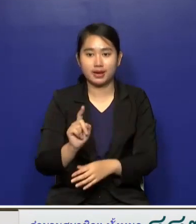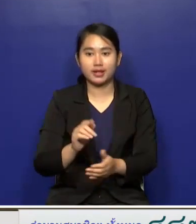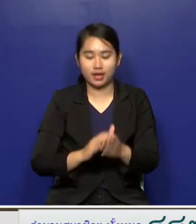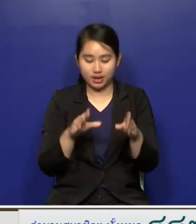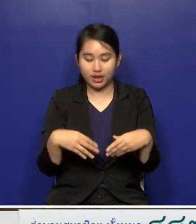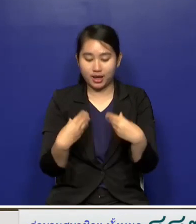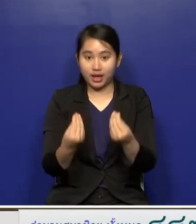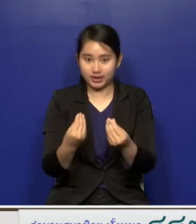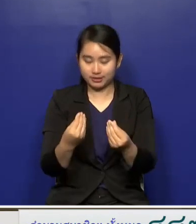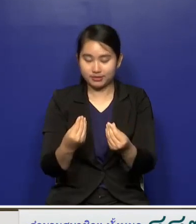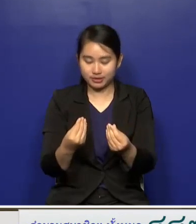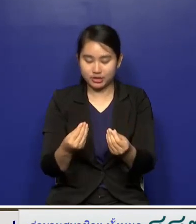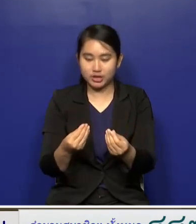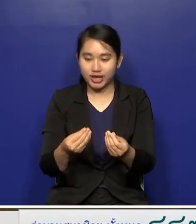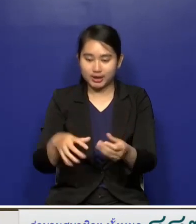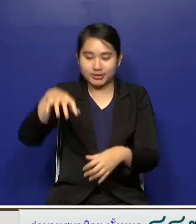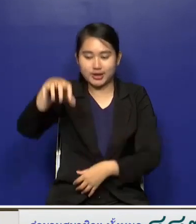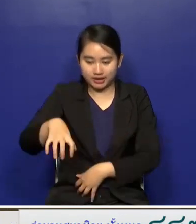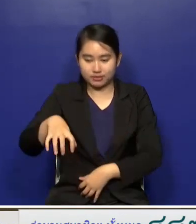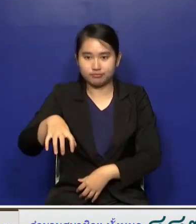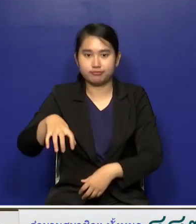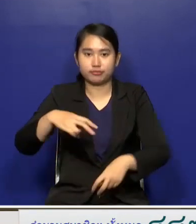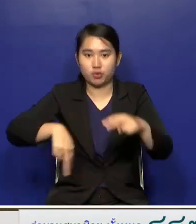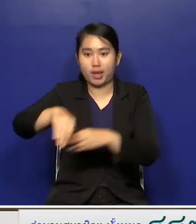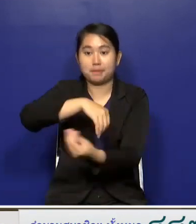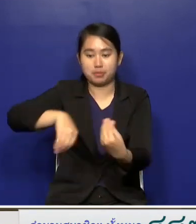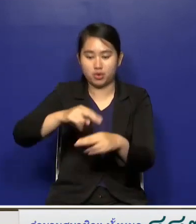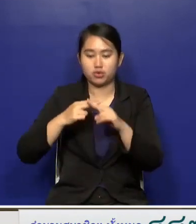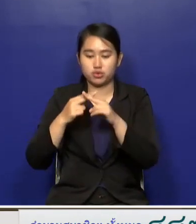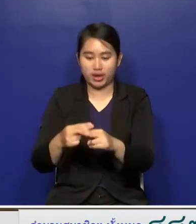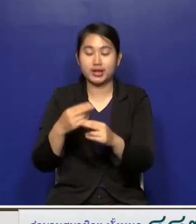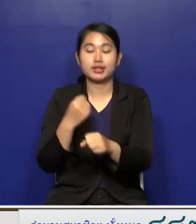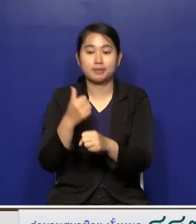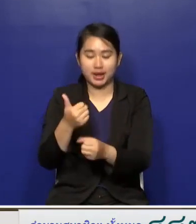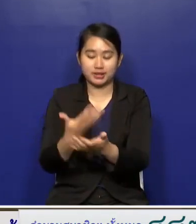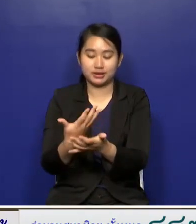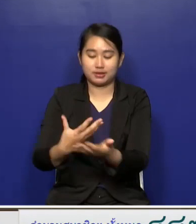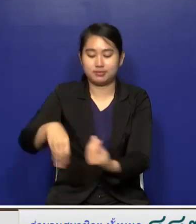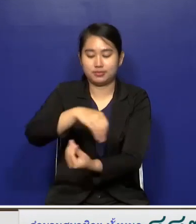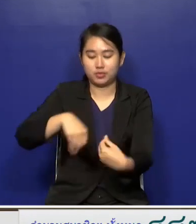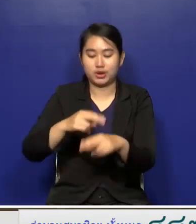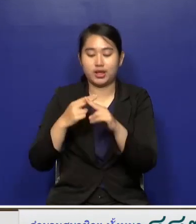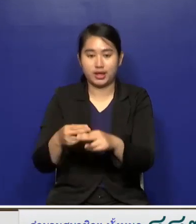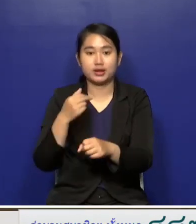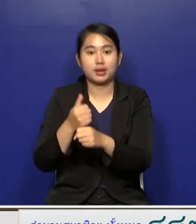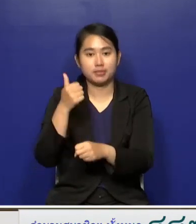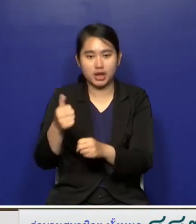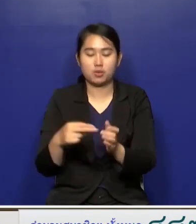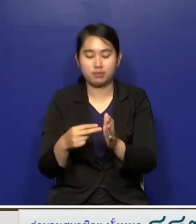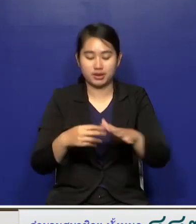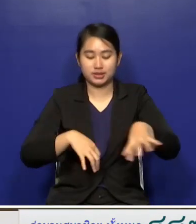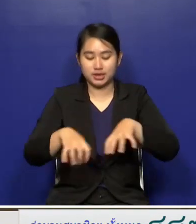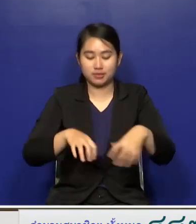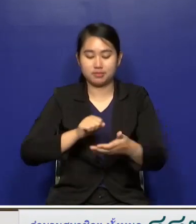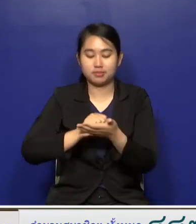องถิ่นพึ่งตนเองได้และมีศักยภาพทางการเงินการคลังเพื่อจะทำให้เขาจัดบริการสาธ